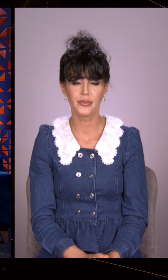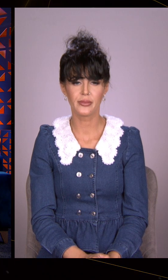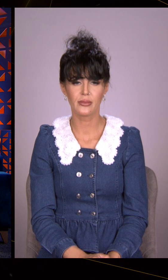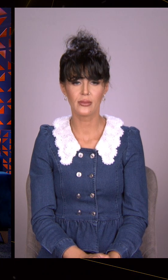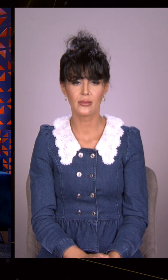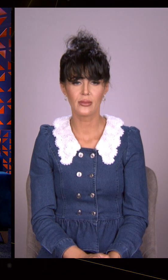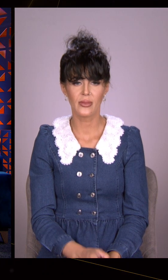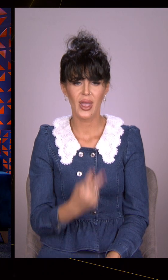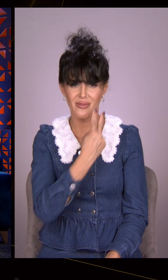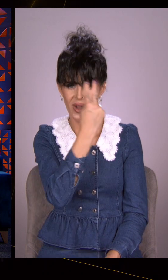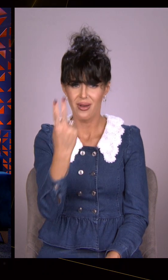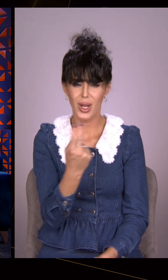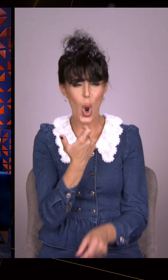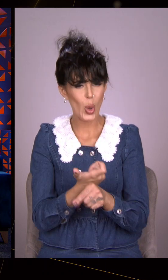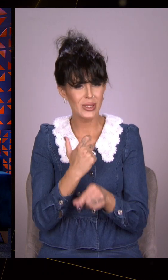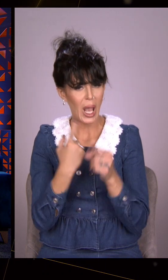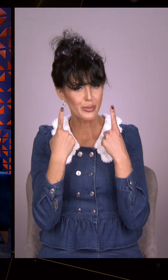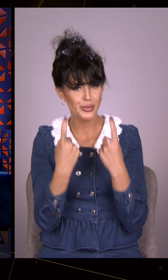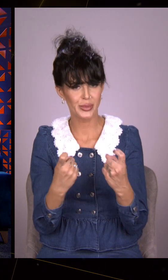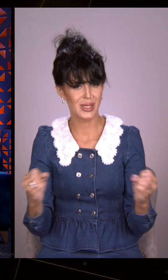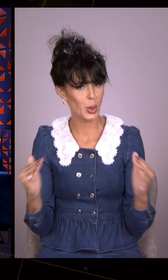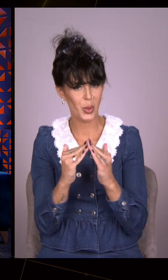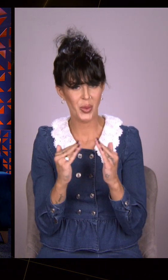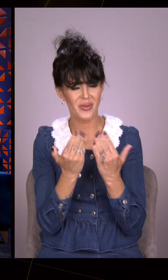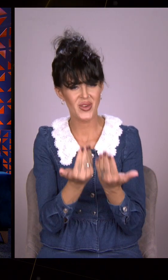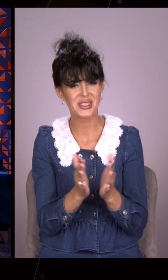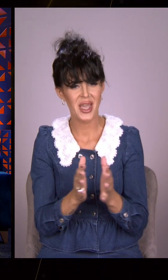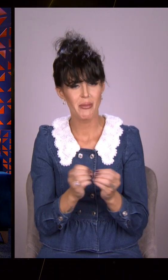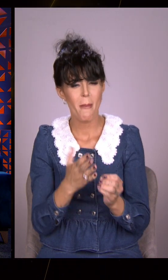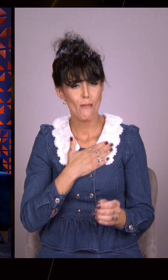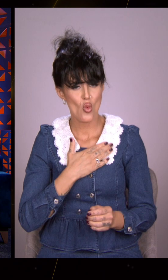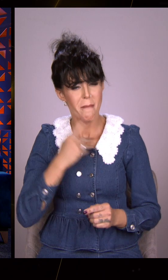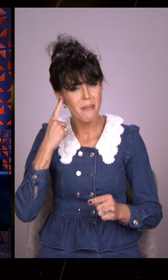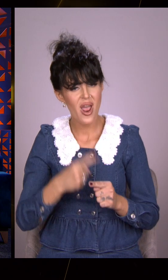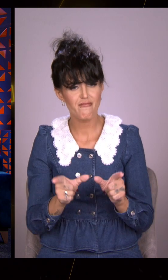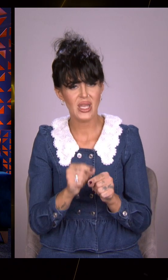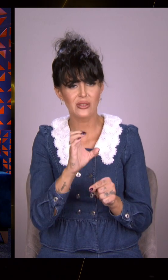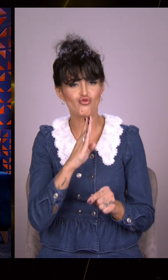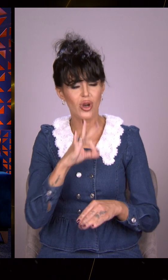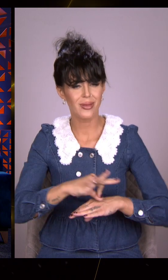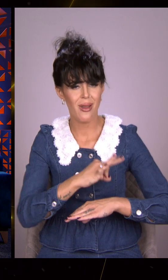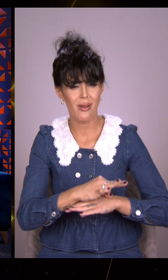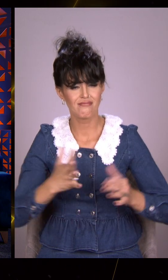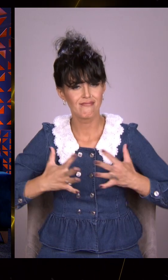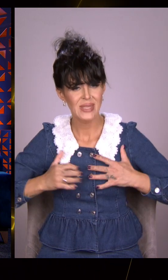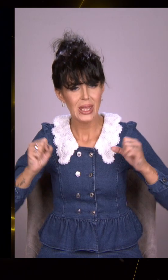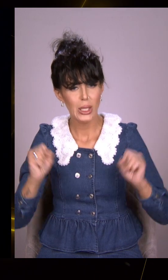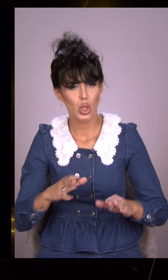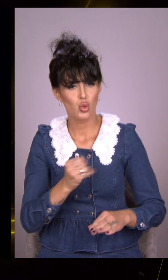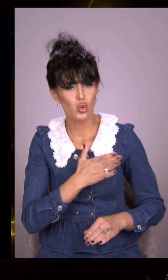Дуже гарний будинок. Так. Мій брат туди із своєю жінкою, вони душу вкладали в той будинок, в те